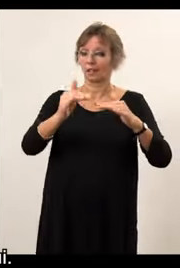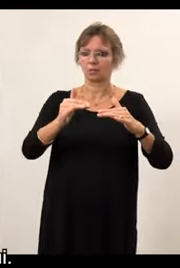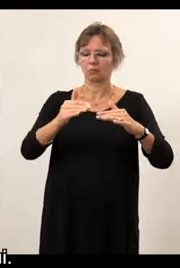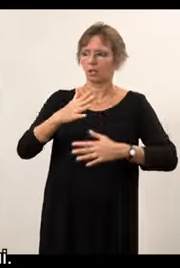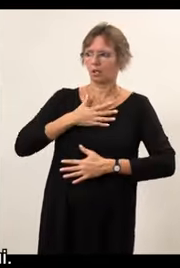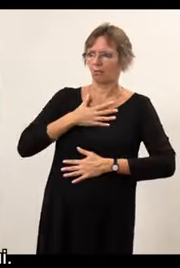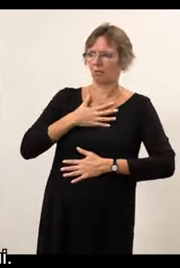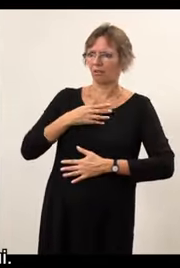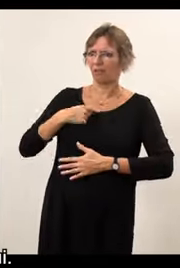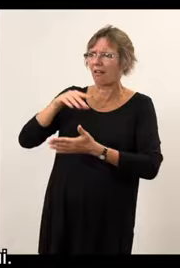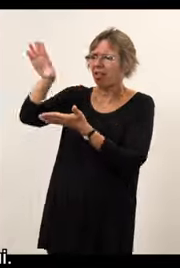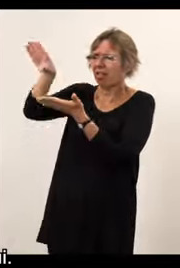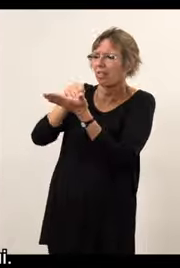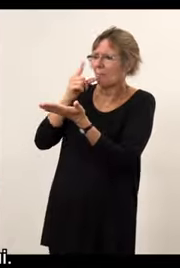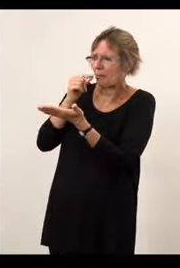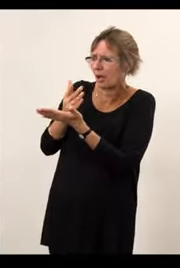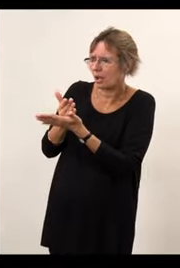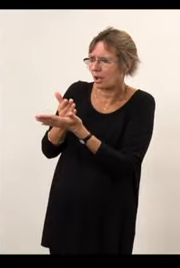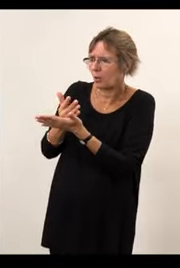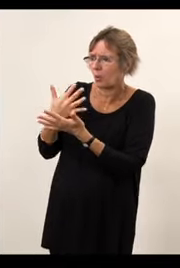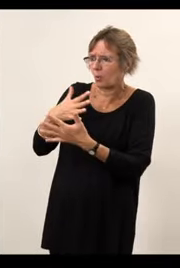Là, j'ai eu peur d'être vraiment devenu comme lui.